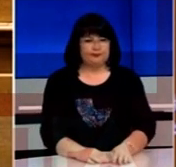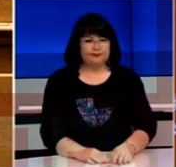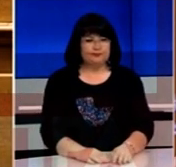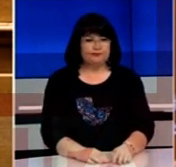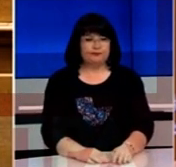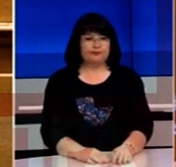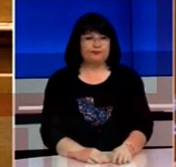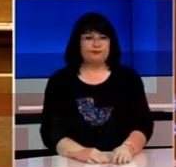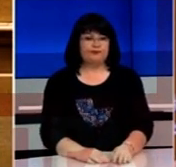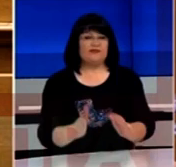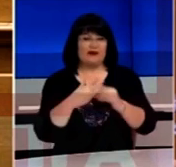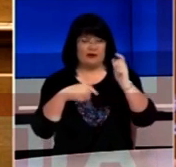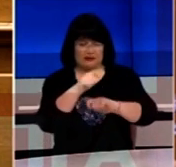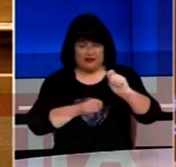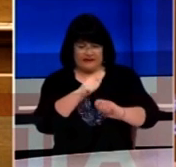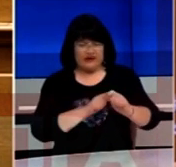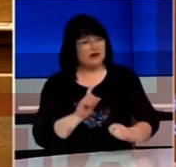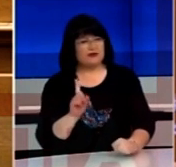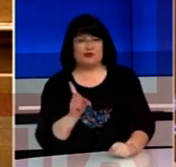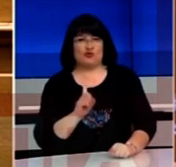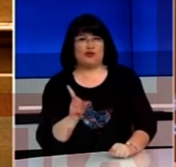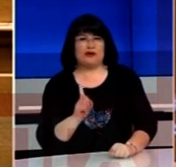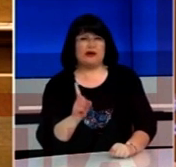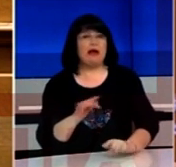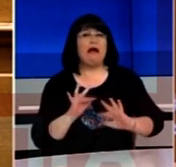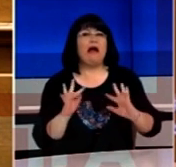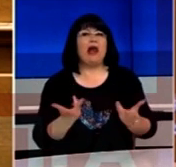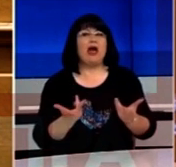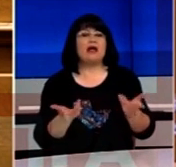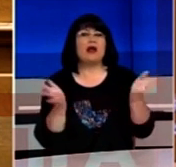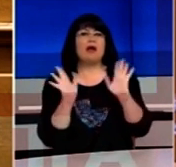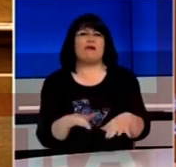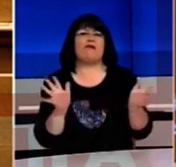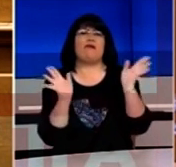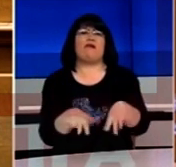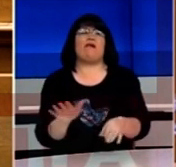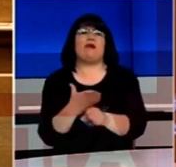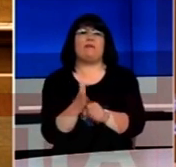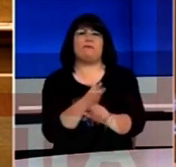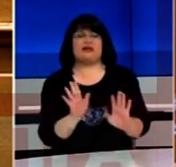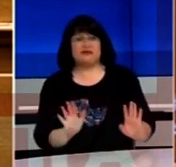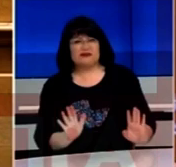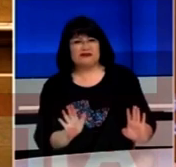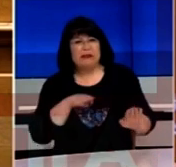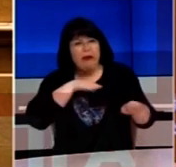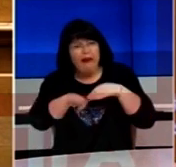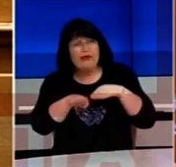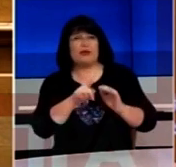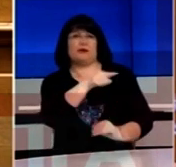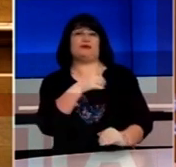Όχι λοιπόν για να δημιουργήσετε, όχι για να χτίσετε, αλλά για να γκρεμίσετε και για να